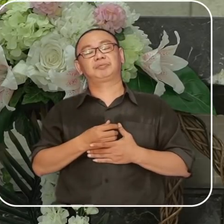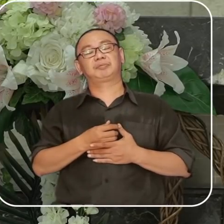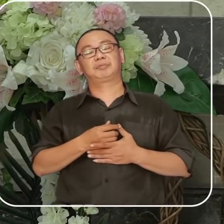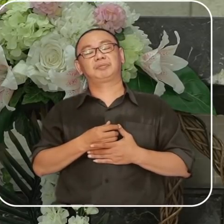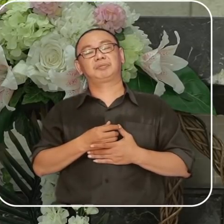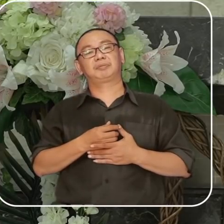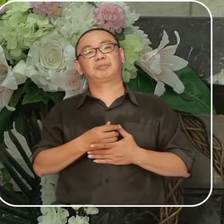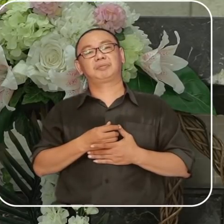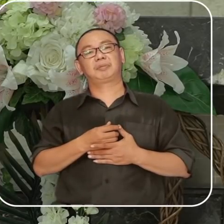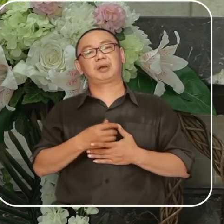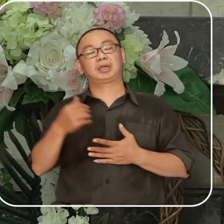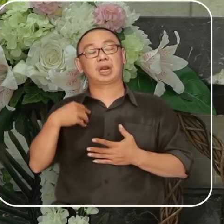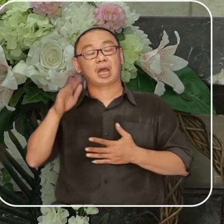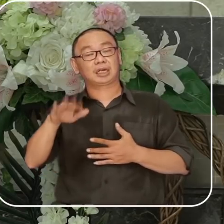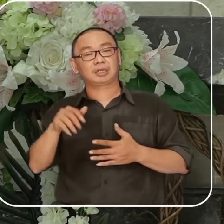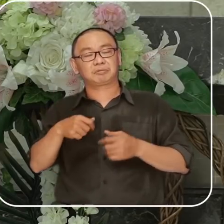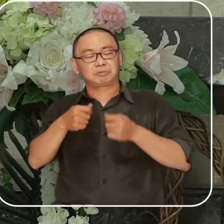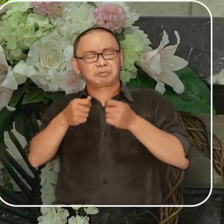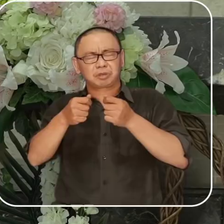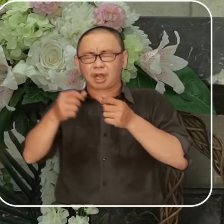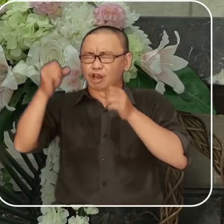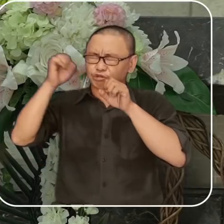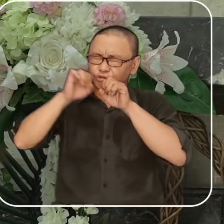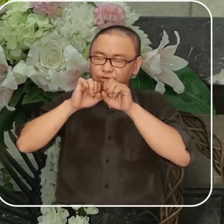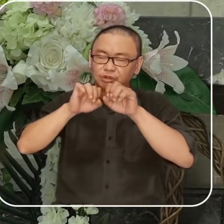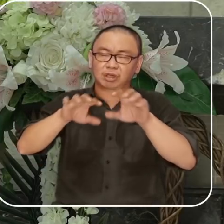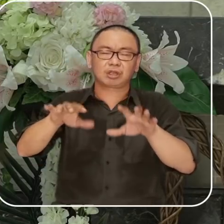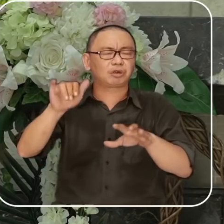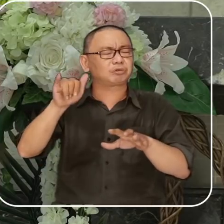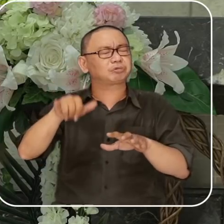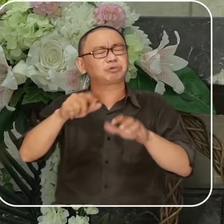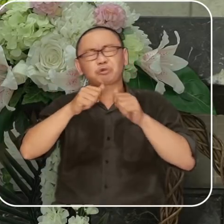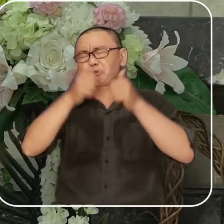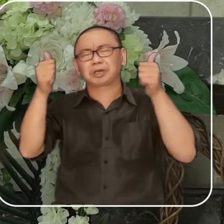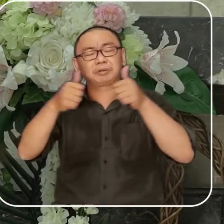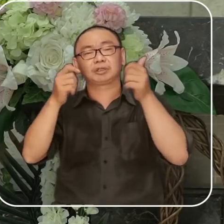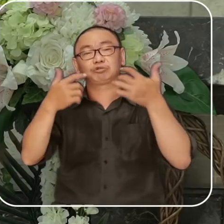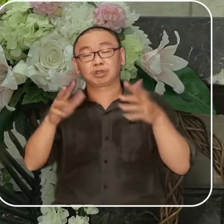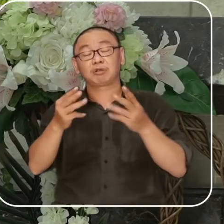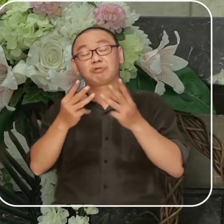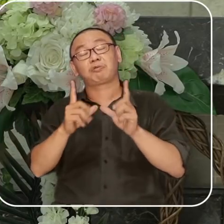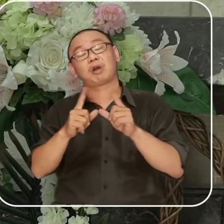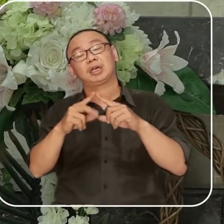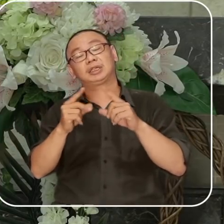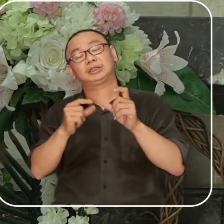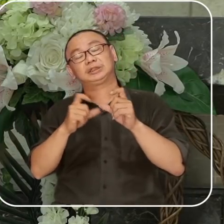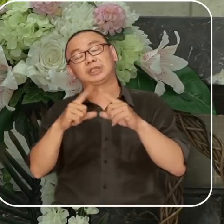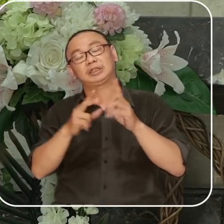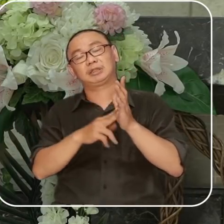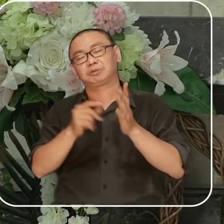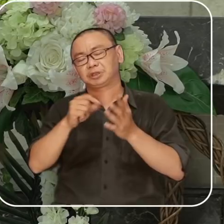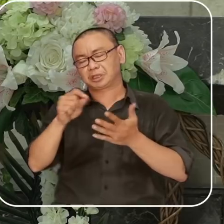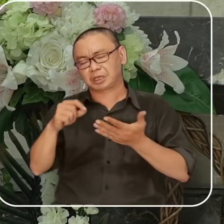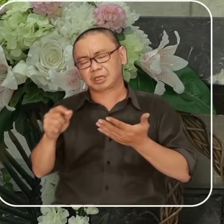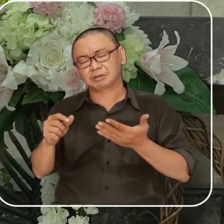yang memberikan nilai anugerah yang luar biasa, sudahkah warisan yang bernilai iman itu engkau